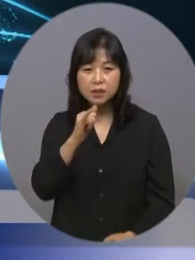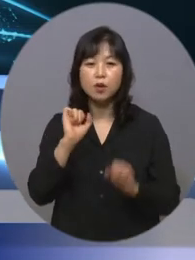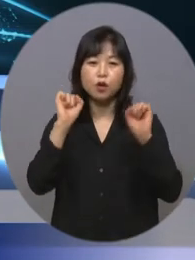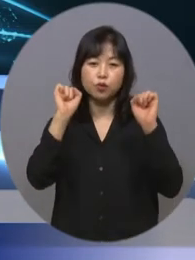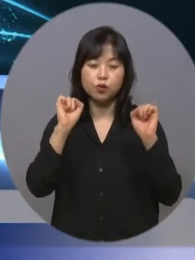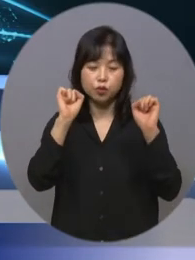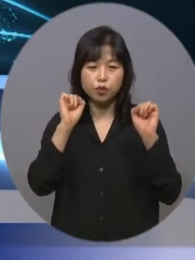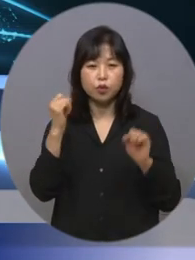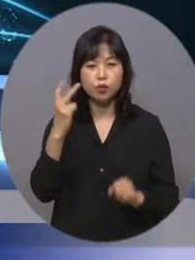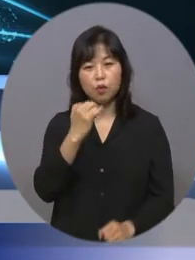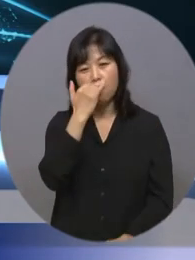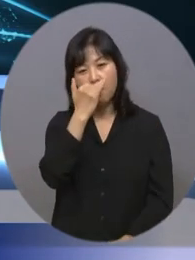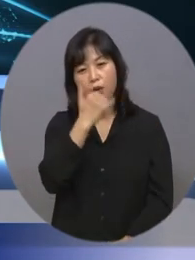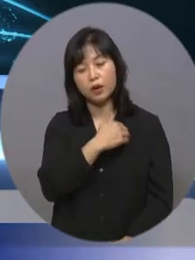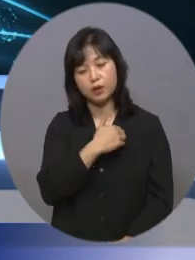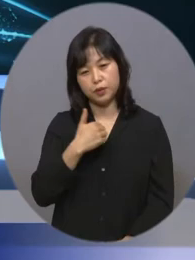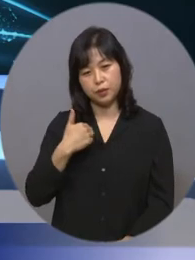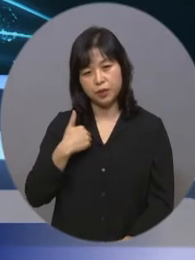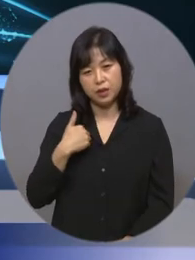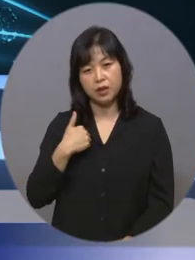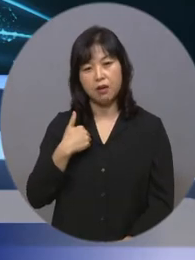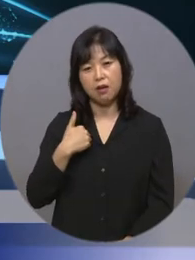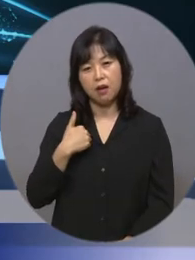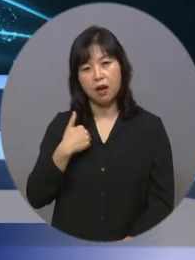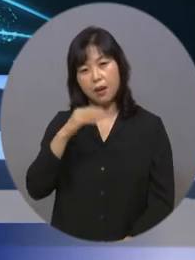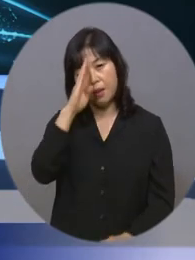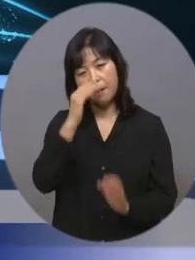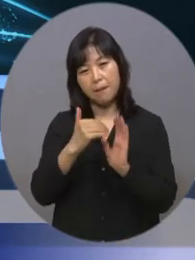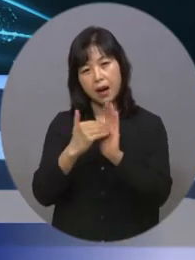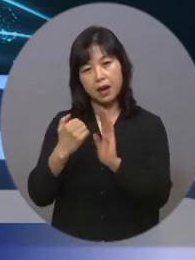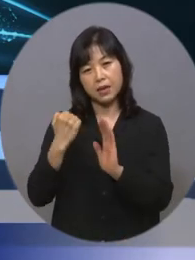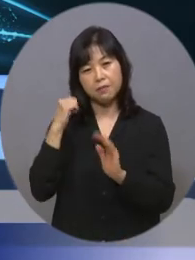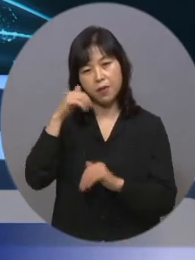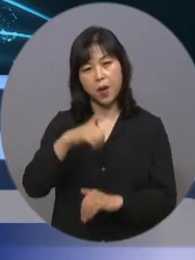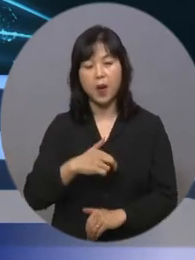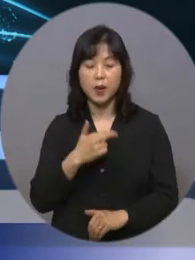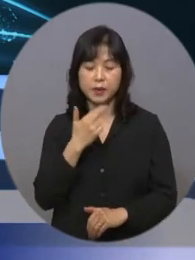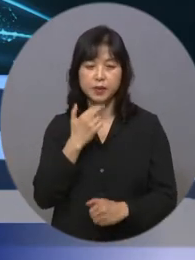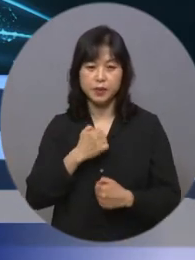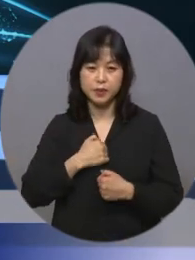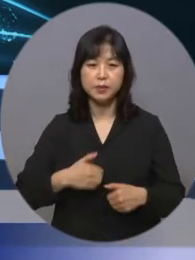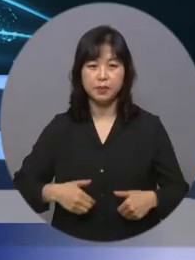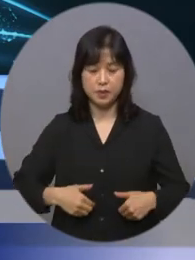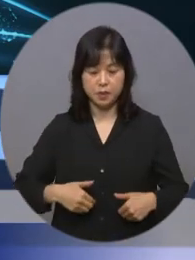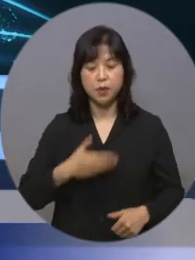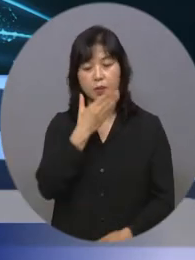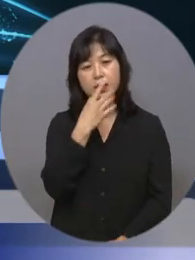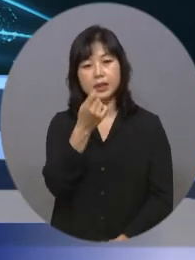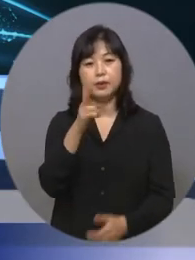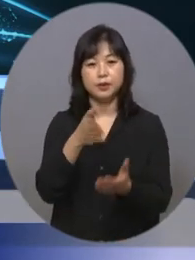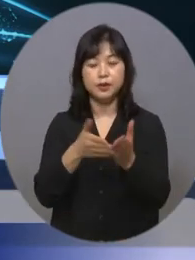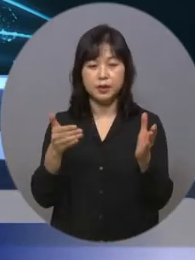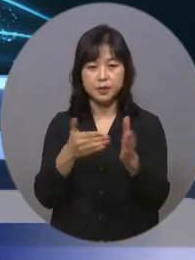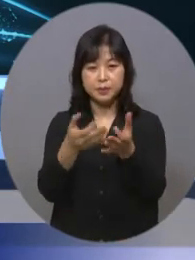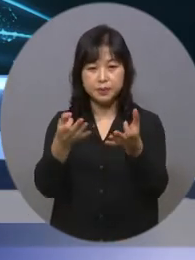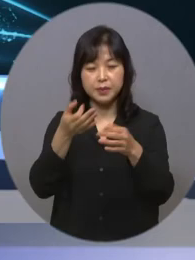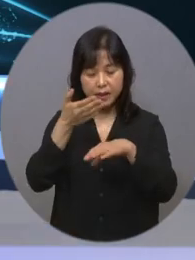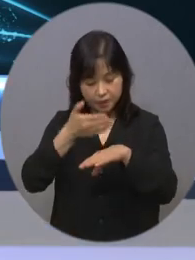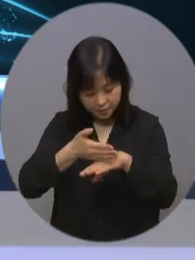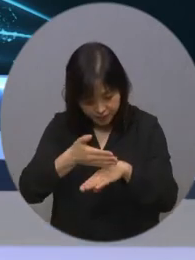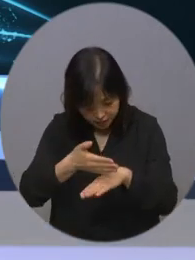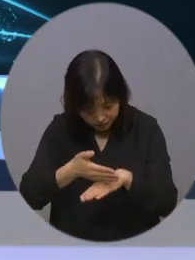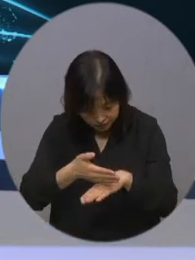통해 면역력이 떨어지지 않게 해야겠습니다. 이상 복지TV 뉴스를 마칩니다. 시청해주신 여러분 고맙습니다.